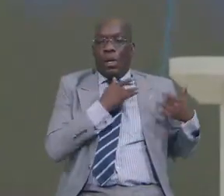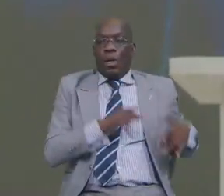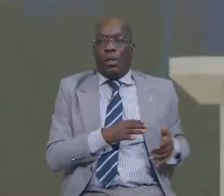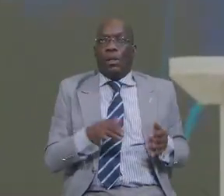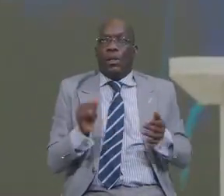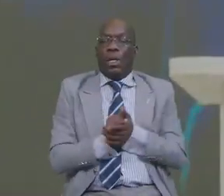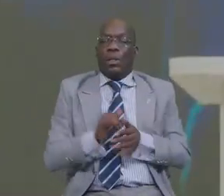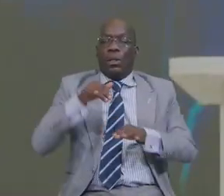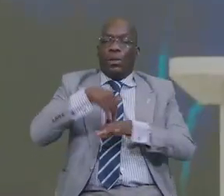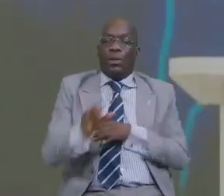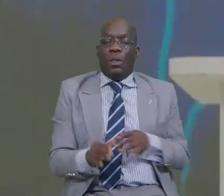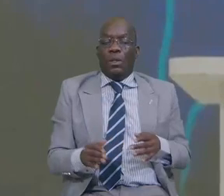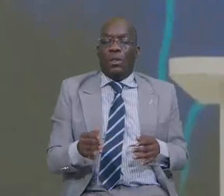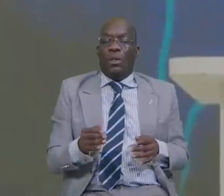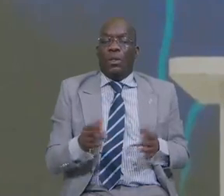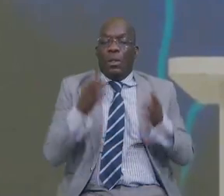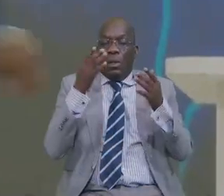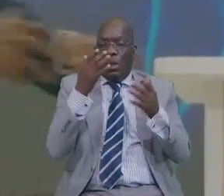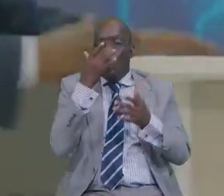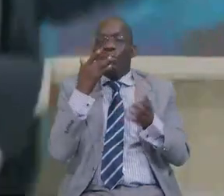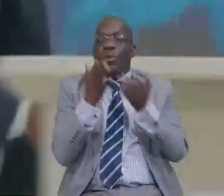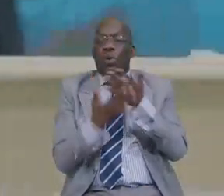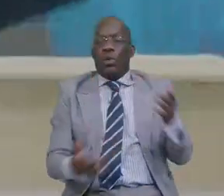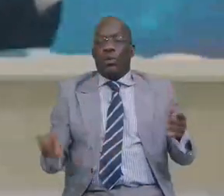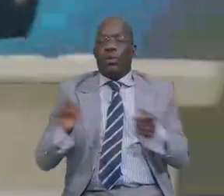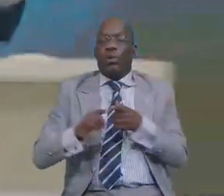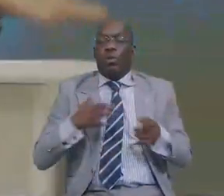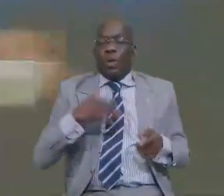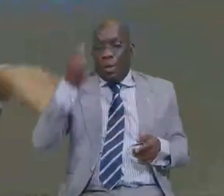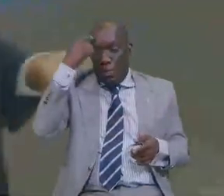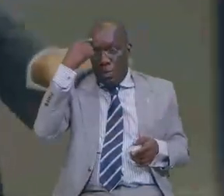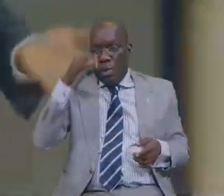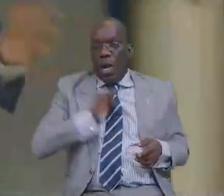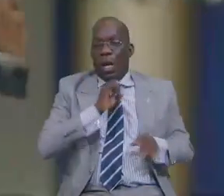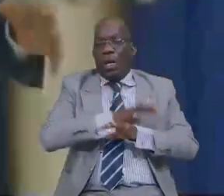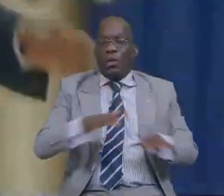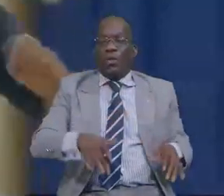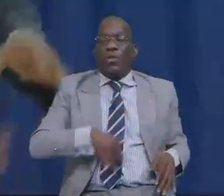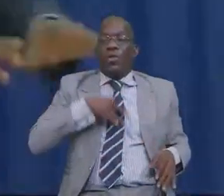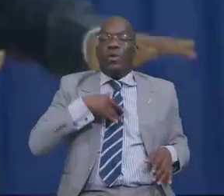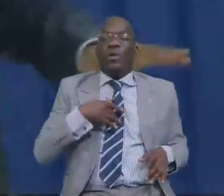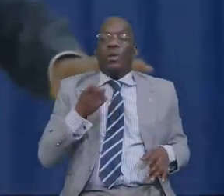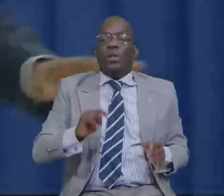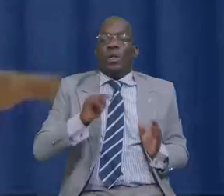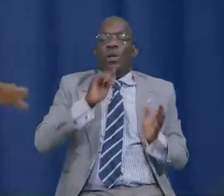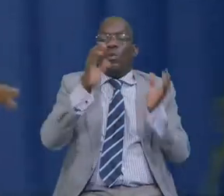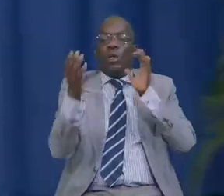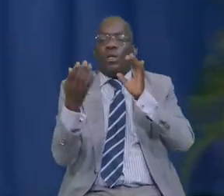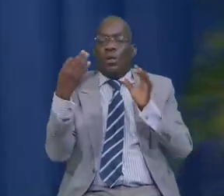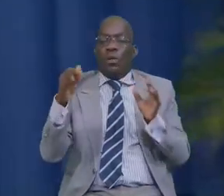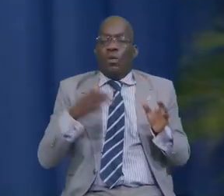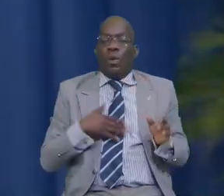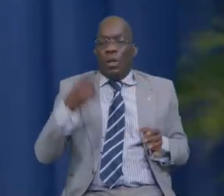qui envoie le sang partout et qui envoie le sang dans mon cerveau. Je ne sens pas la présence de mon cerveau